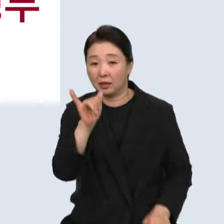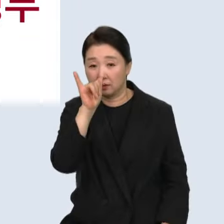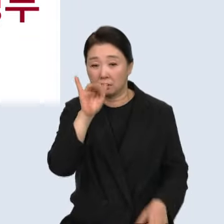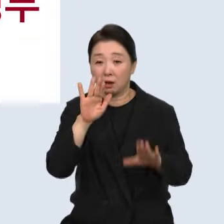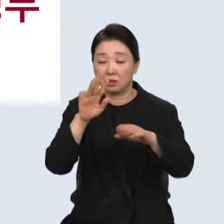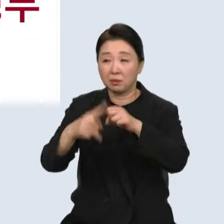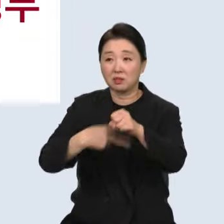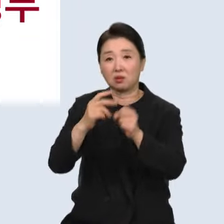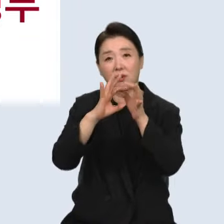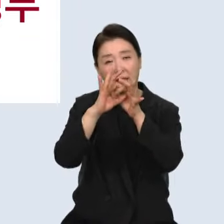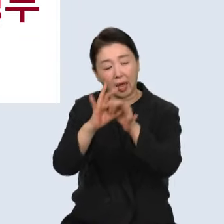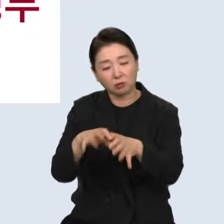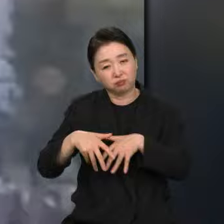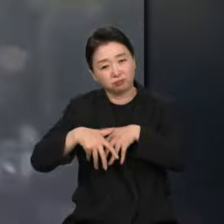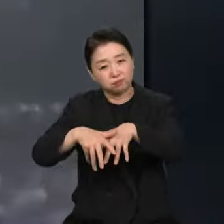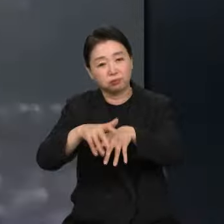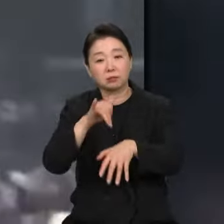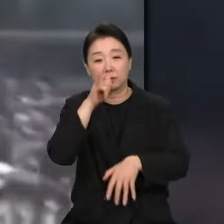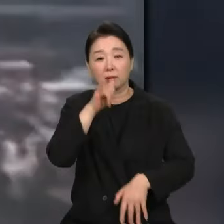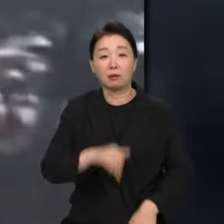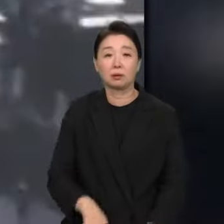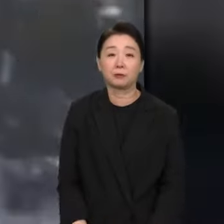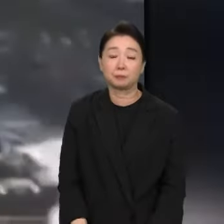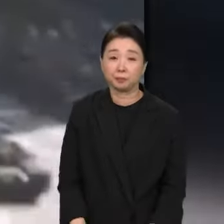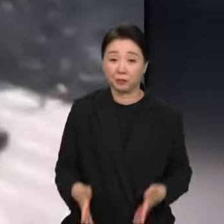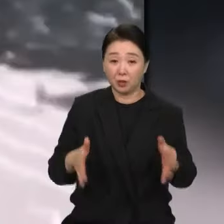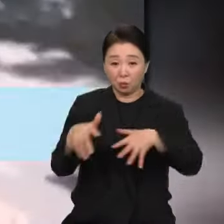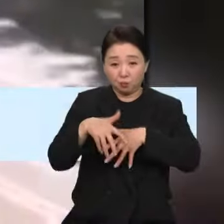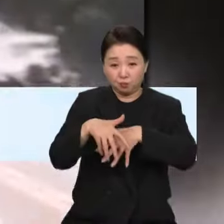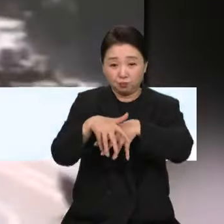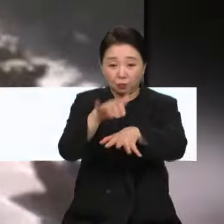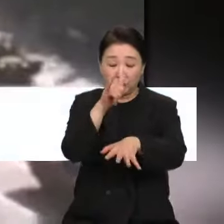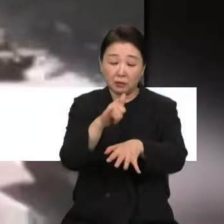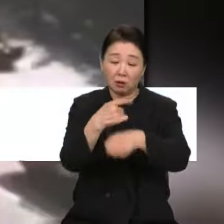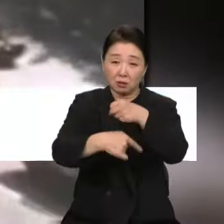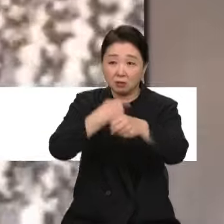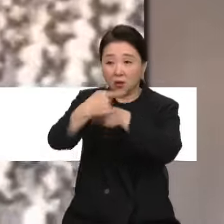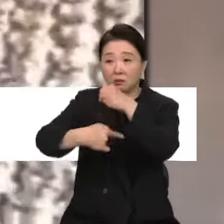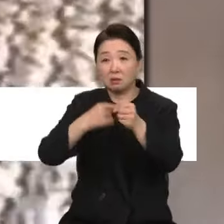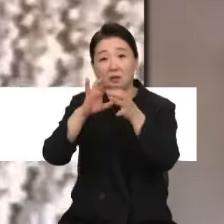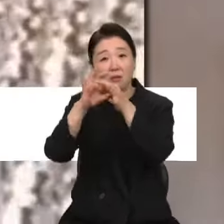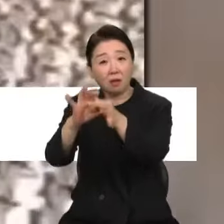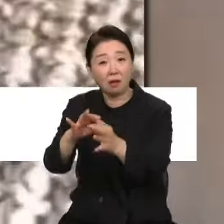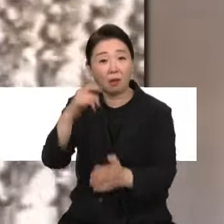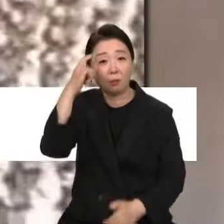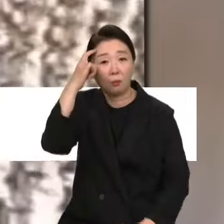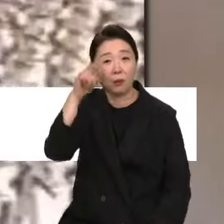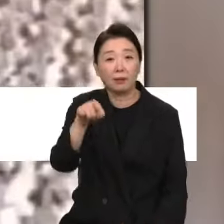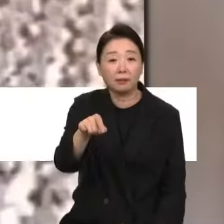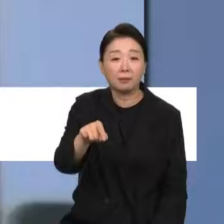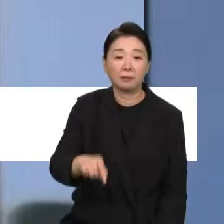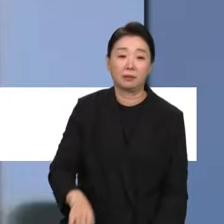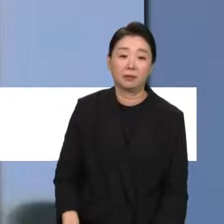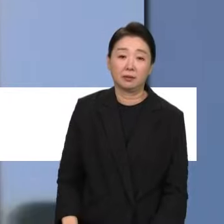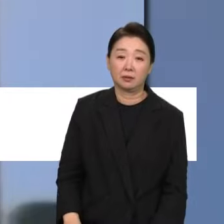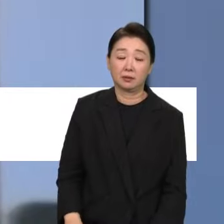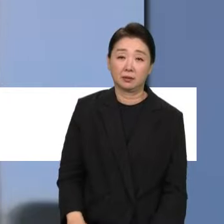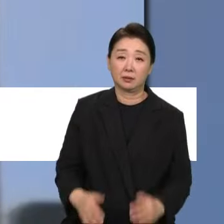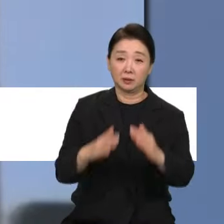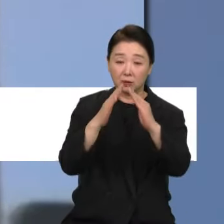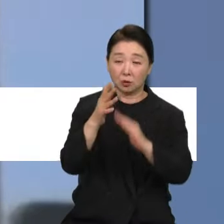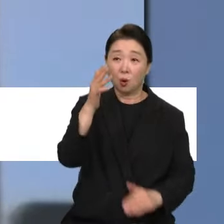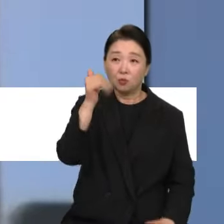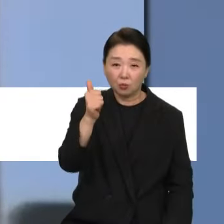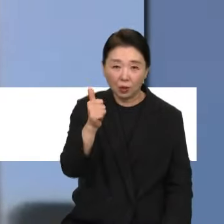2년 연속 치러지는 겁니다. 시가 행진이 해를 거르지 않고 연속해서 진행된 건 전두환 정권